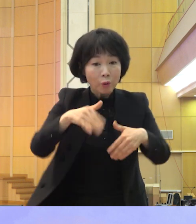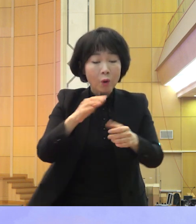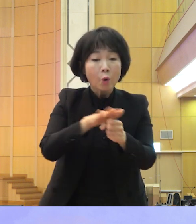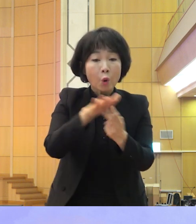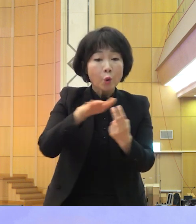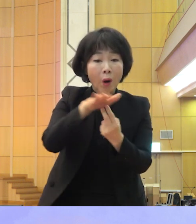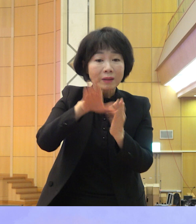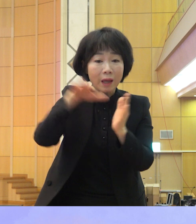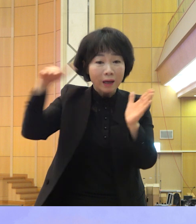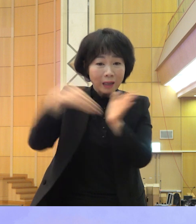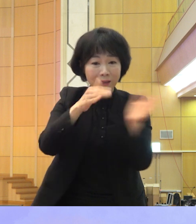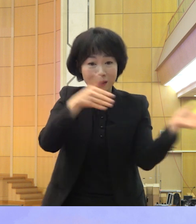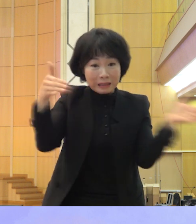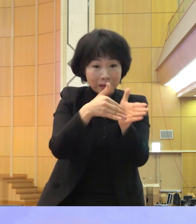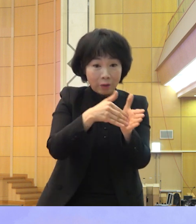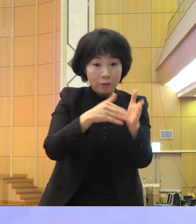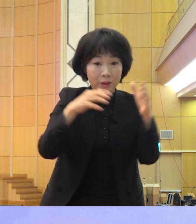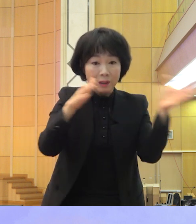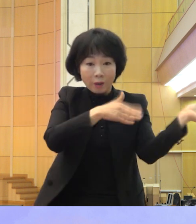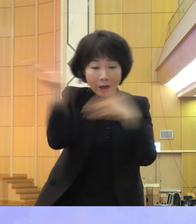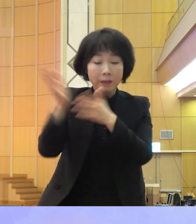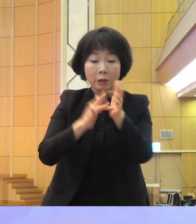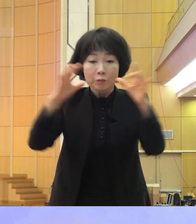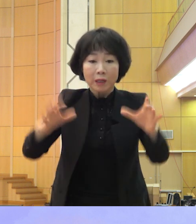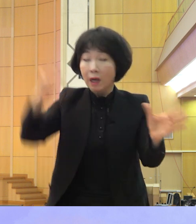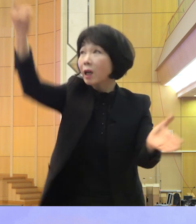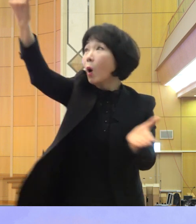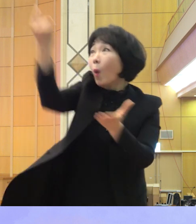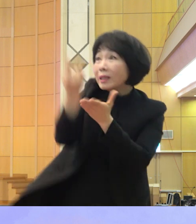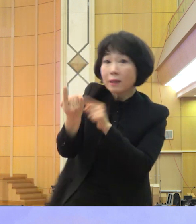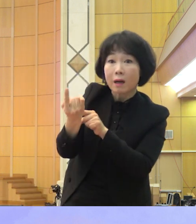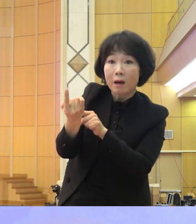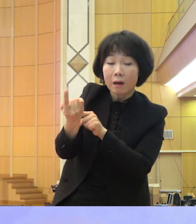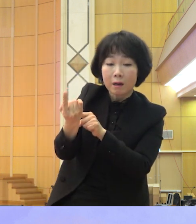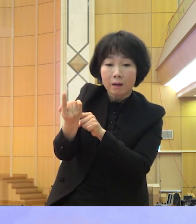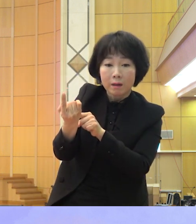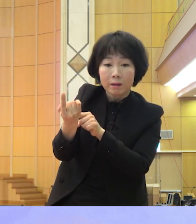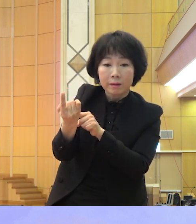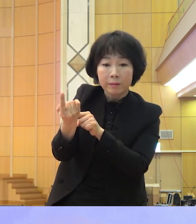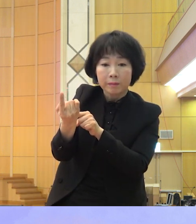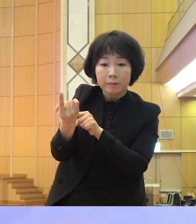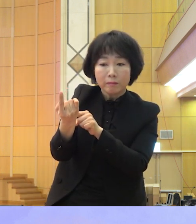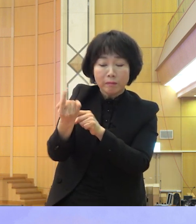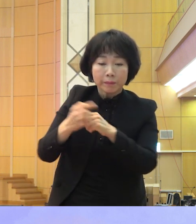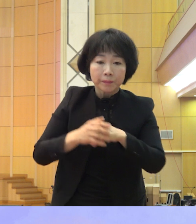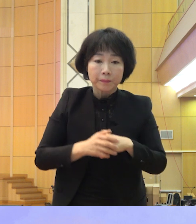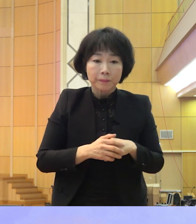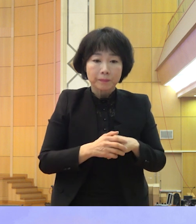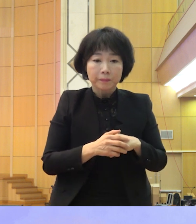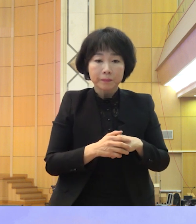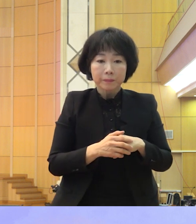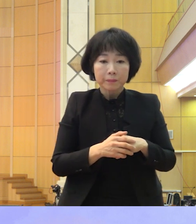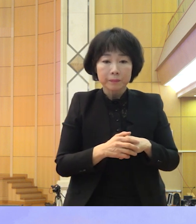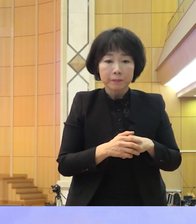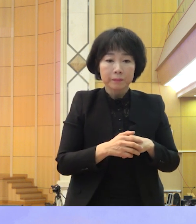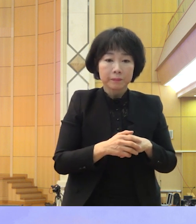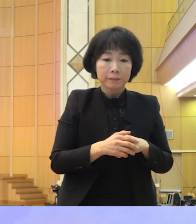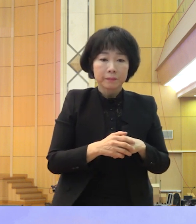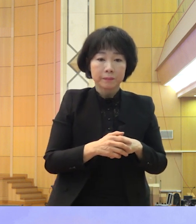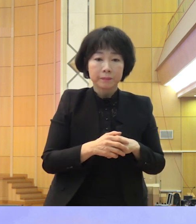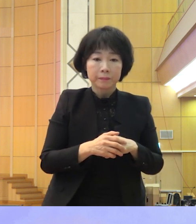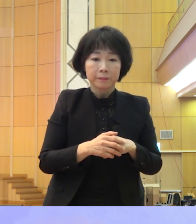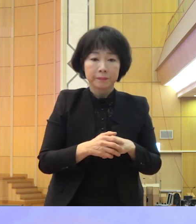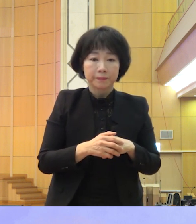때까지로 끝이고 예수님이 이 땅에 오면서부터는, 그래서 에레미야 아까 9장 25절에 배웠잖아요.